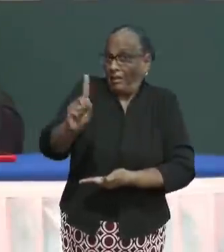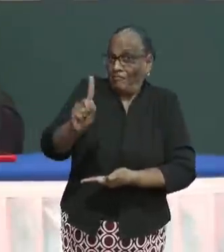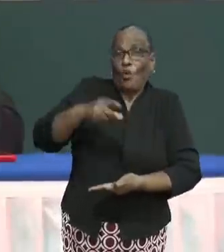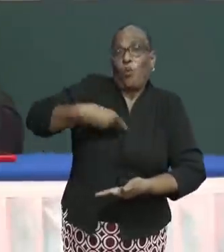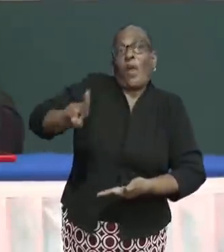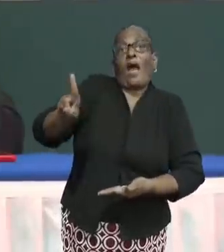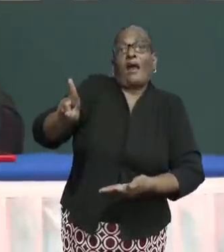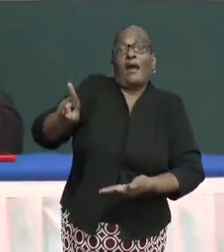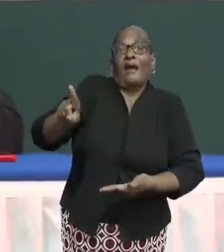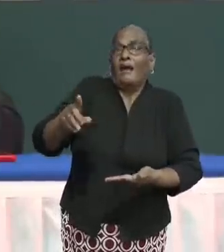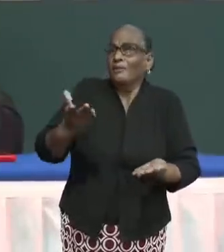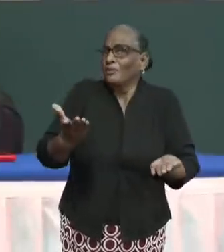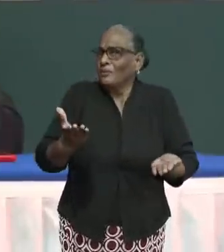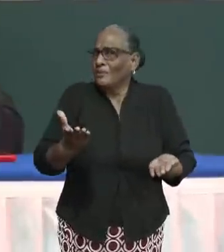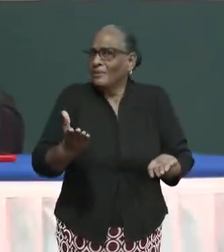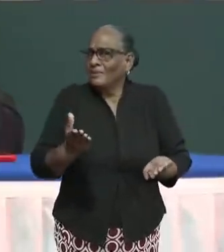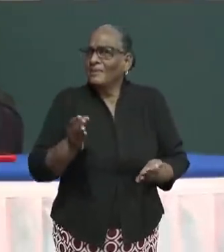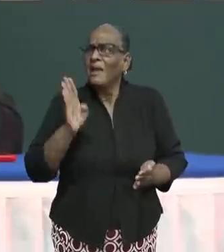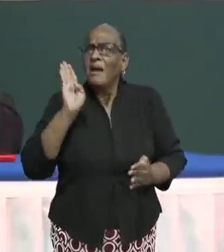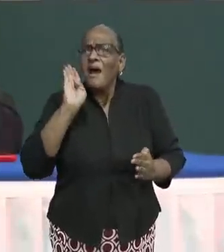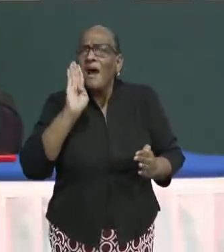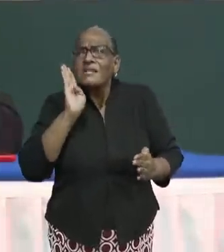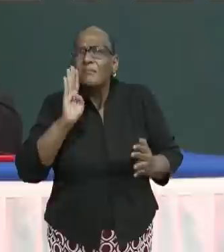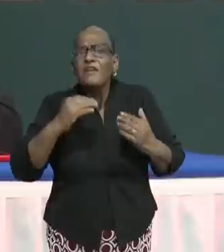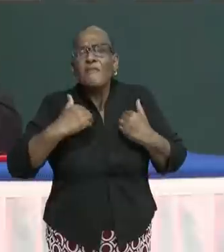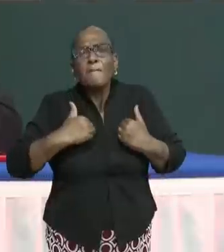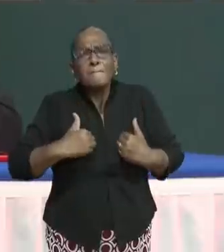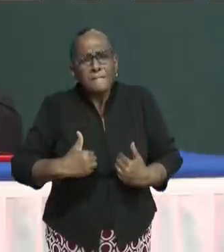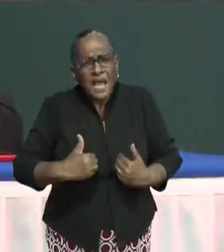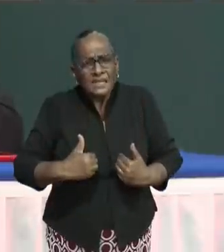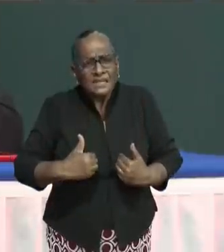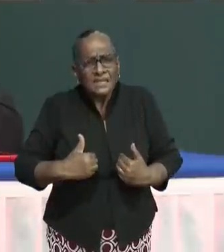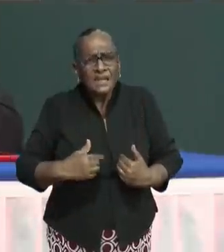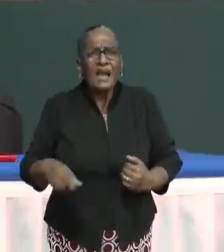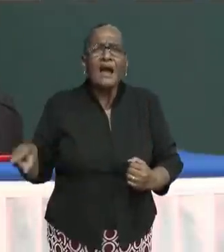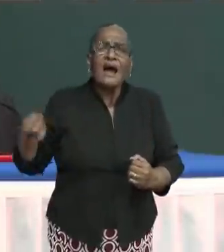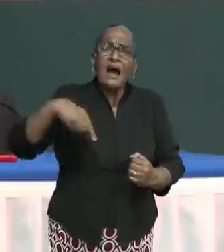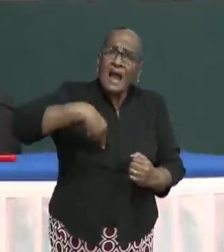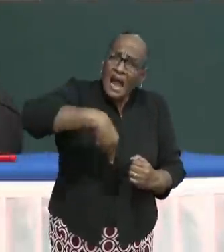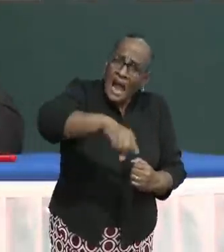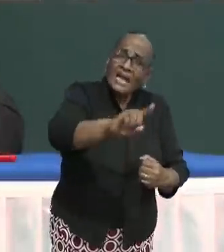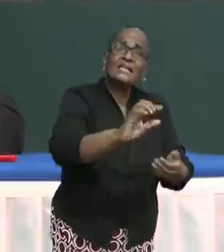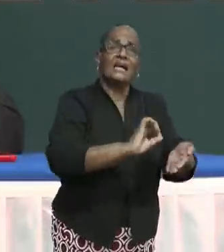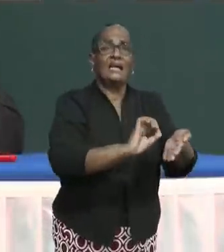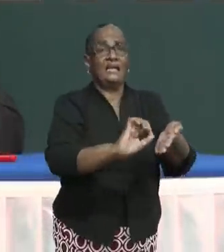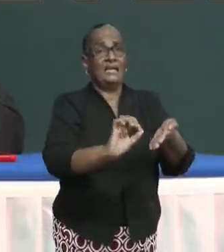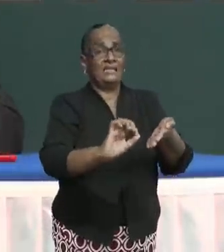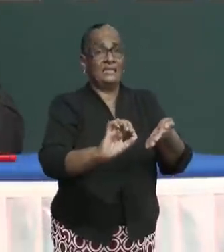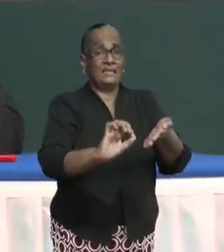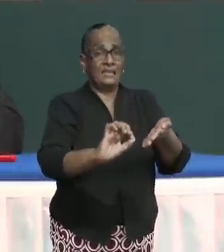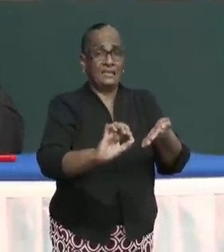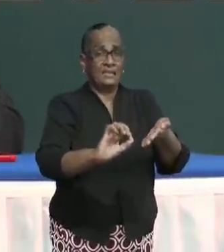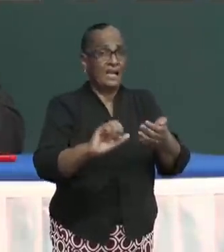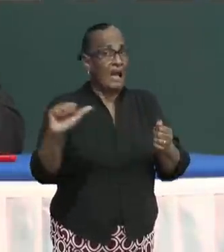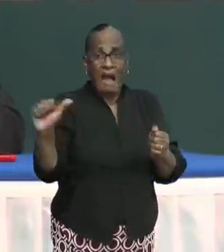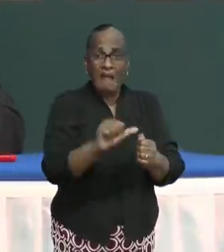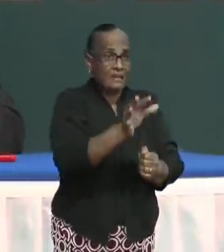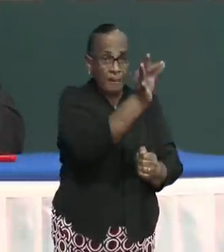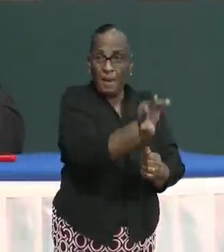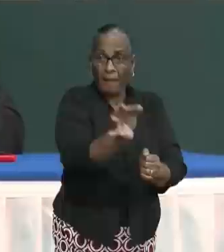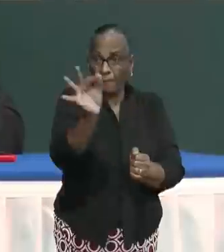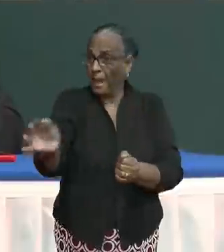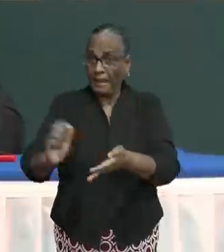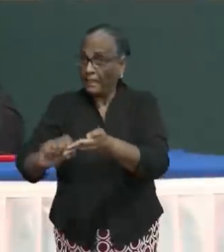Desway, aksidense ma, sa, okona uno, dat je niet registreren dat preis is.